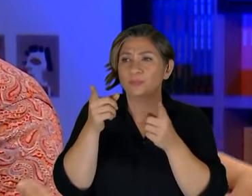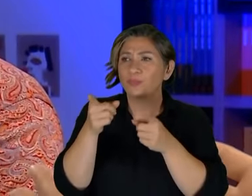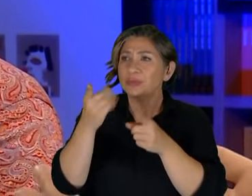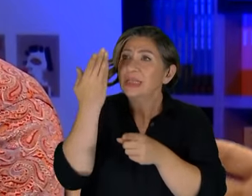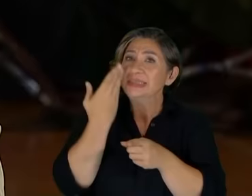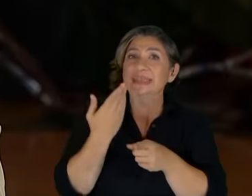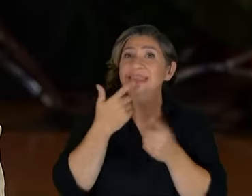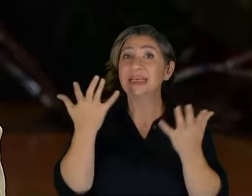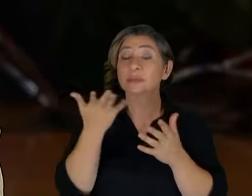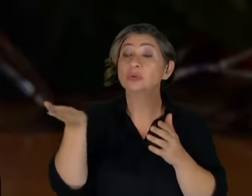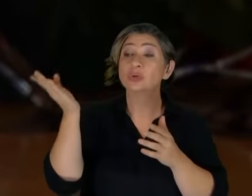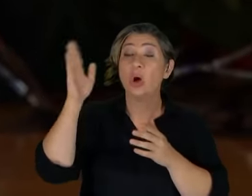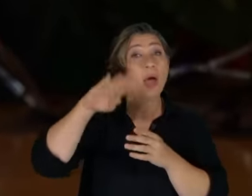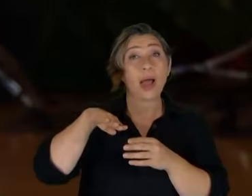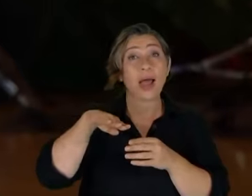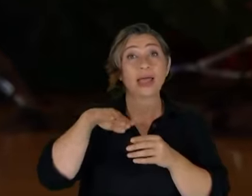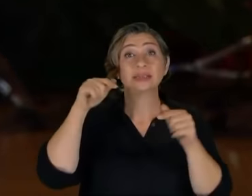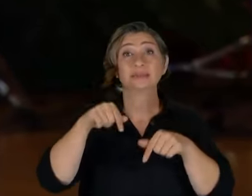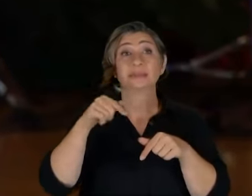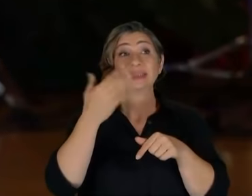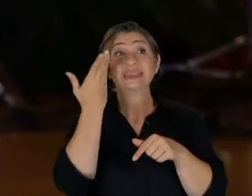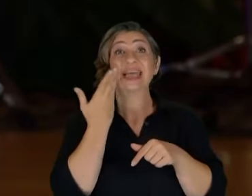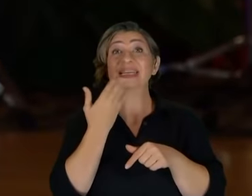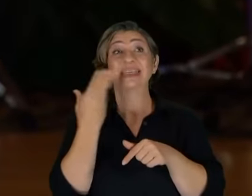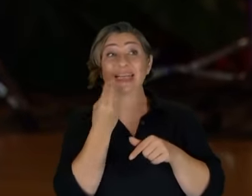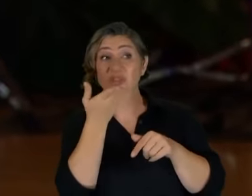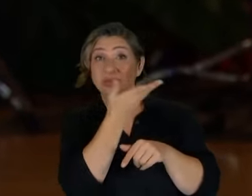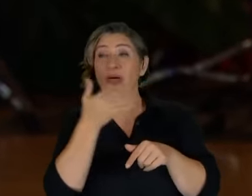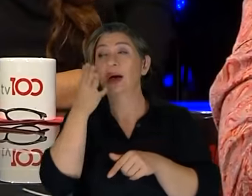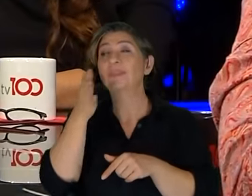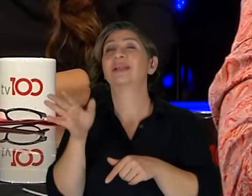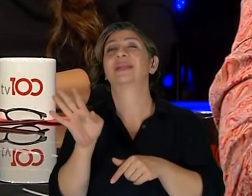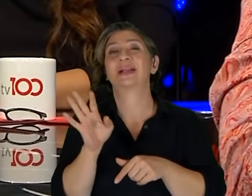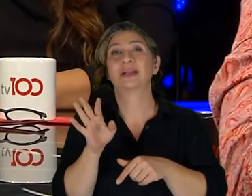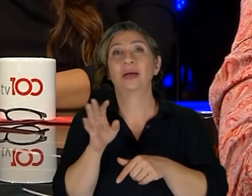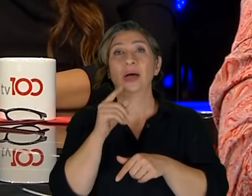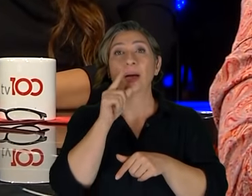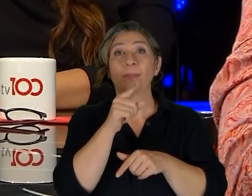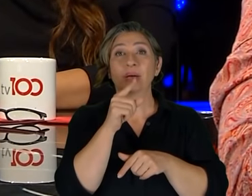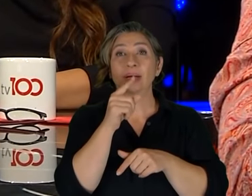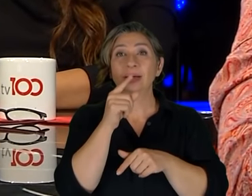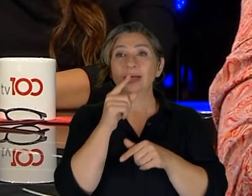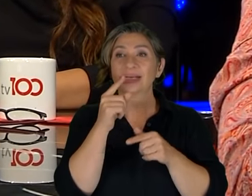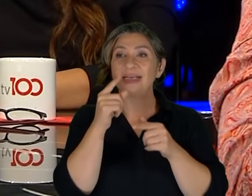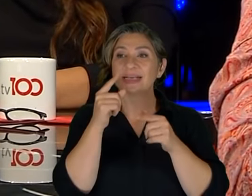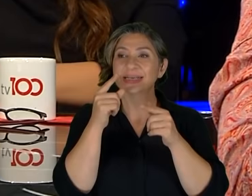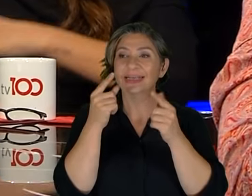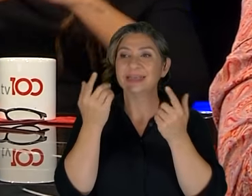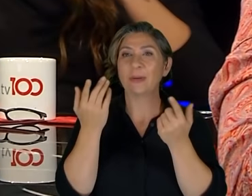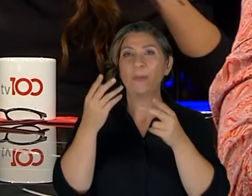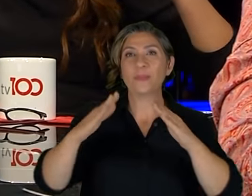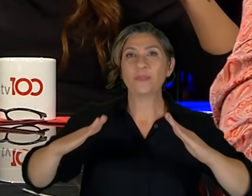Bunları izledik. Ama sonra şimdi artık seyirci, özellikle genç seyirci aptal değil. Ama siz demin hicvederek söylemediniz mi bunu? Yani neyi?